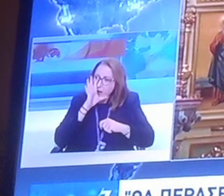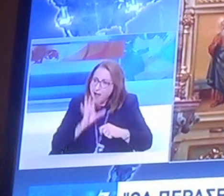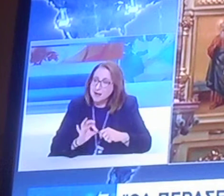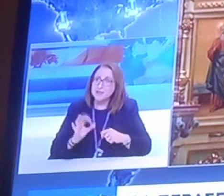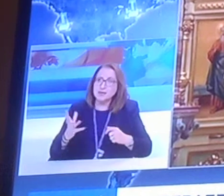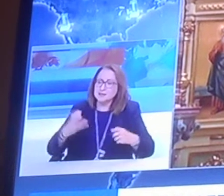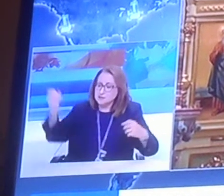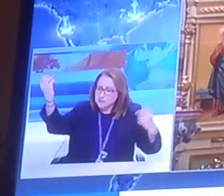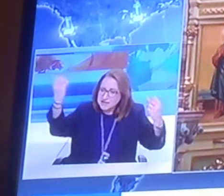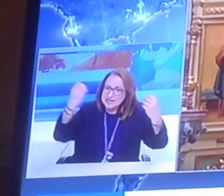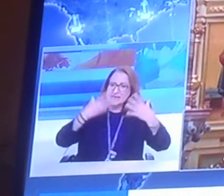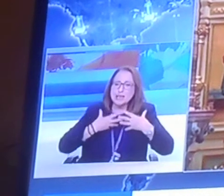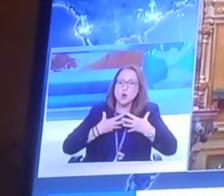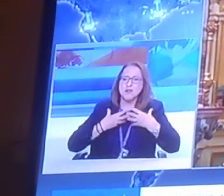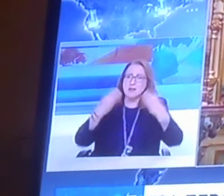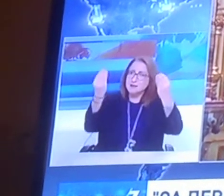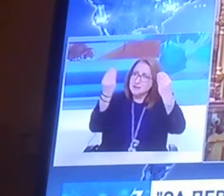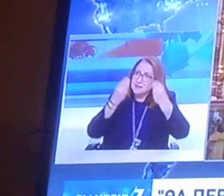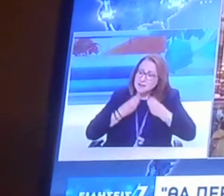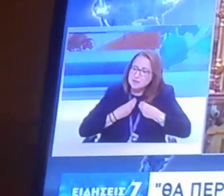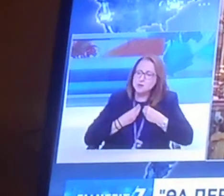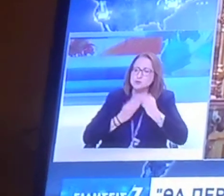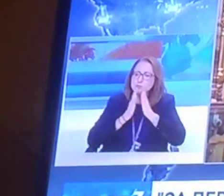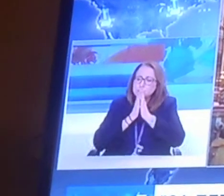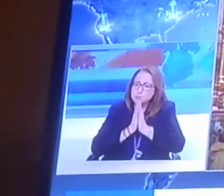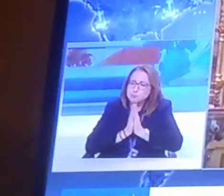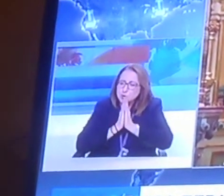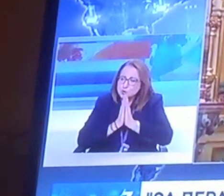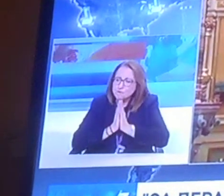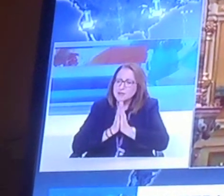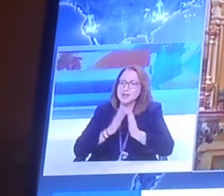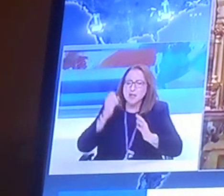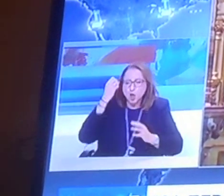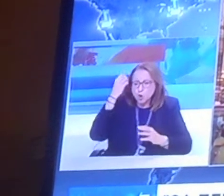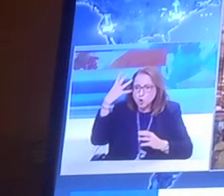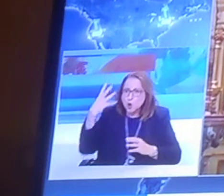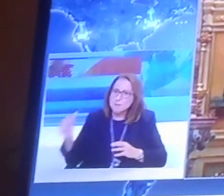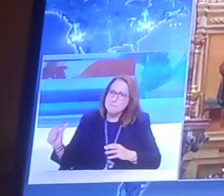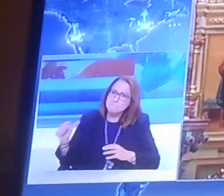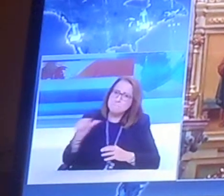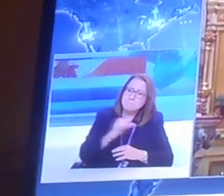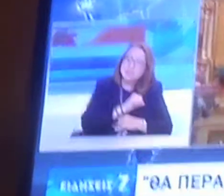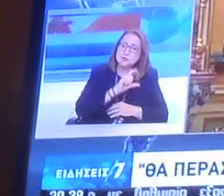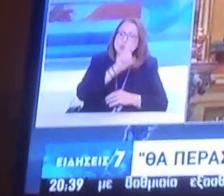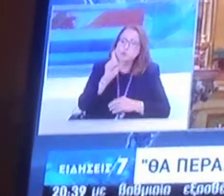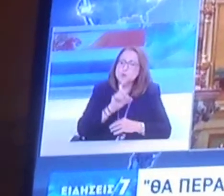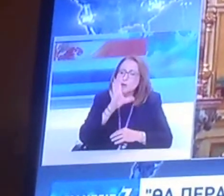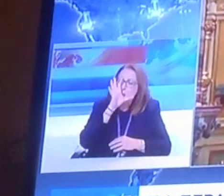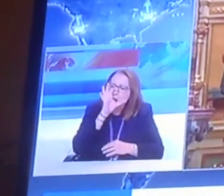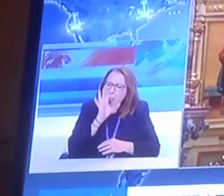μας, να γίνει το νόημα και η επιστροφή μας σε ό,τι αληθινό, σε ό,τι το